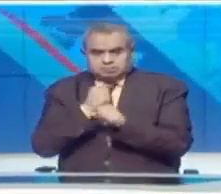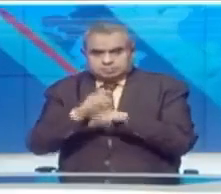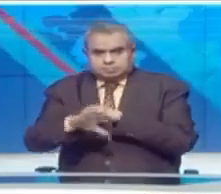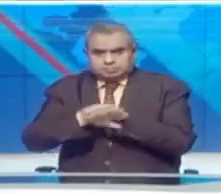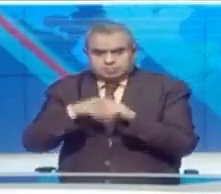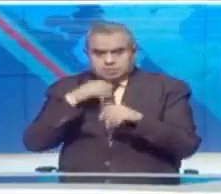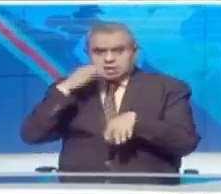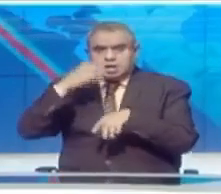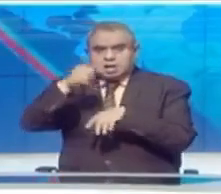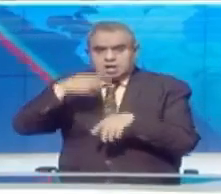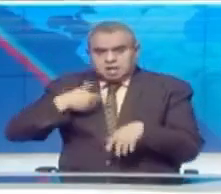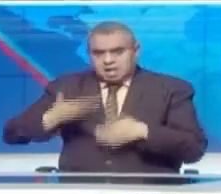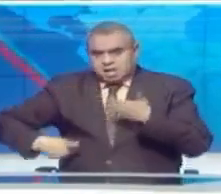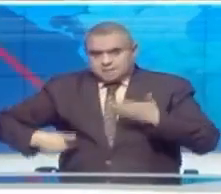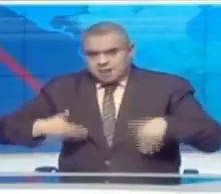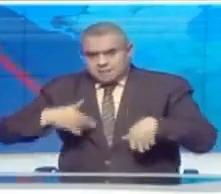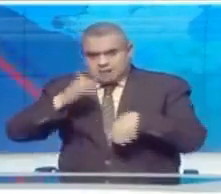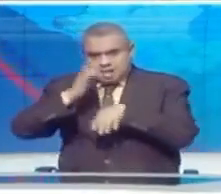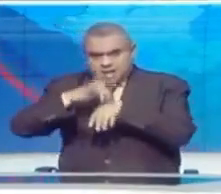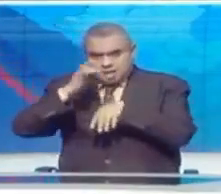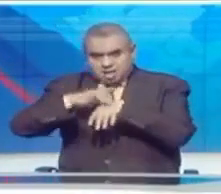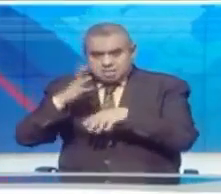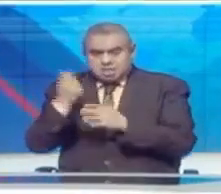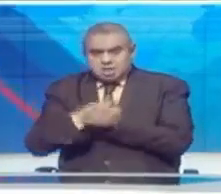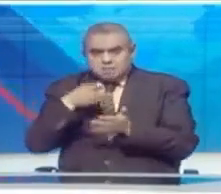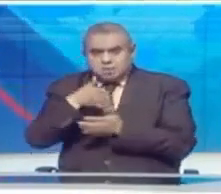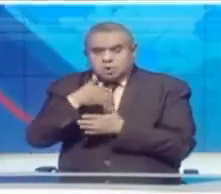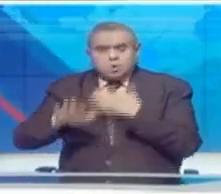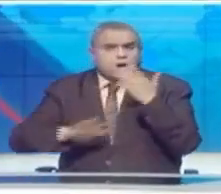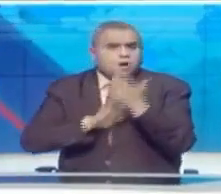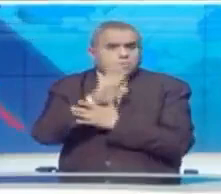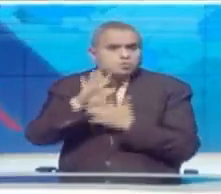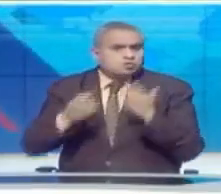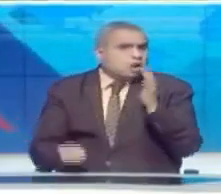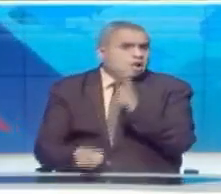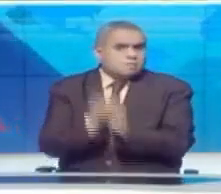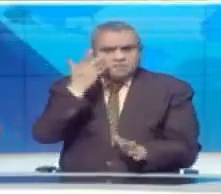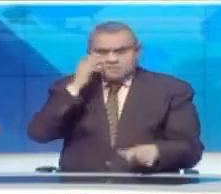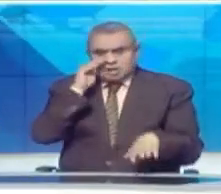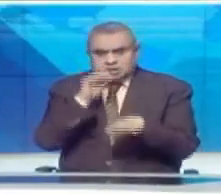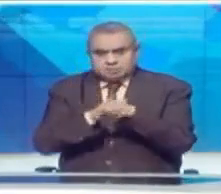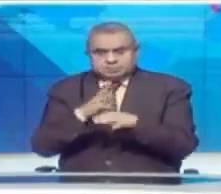جراحين العظام بيتعاملوا مع الكوارث